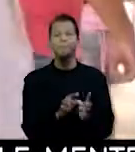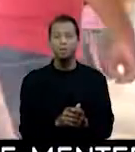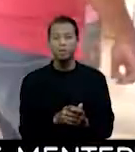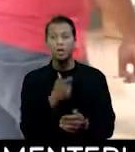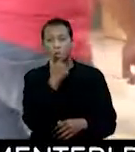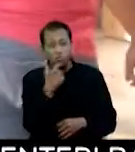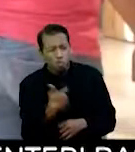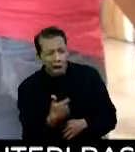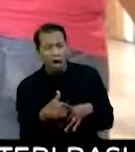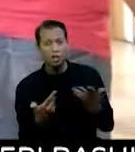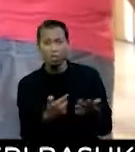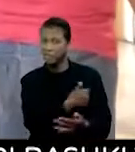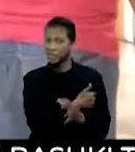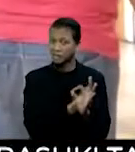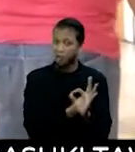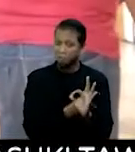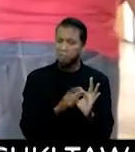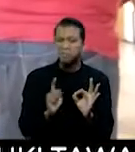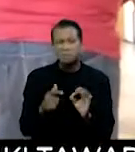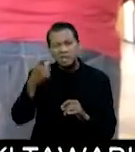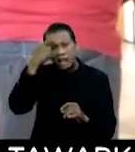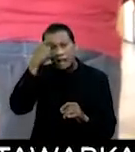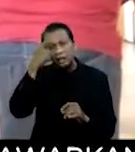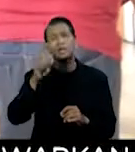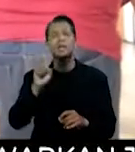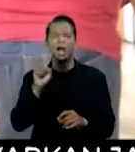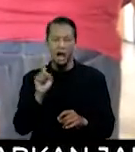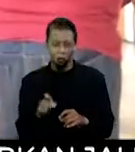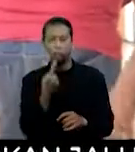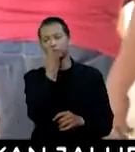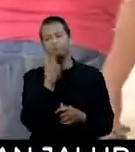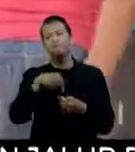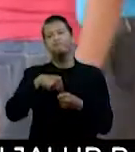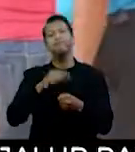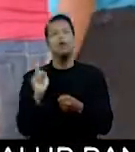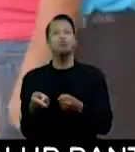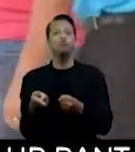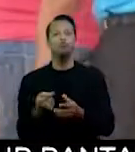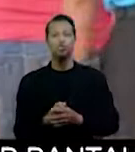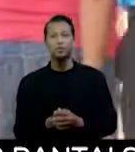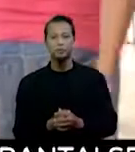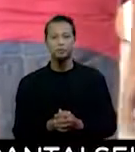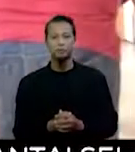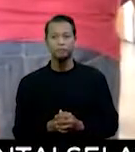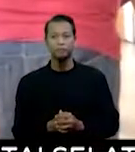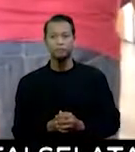alasan kesehatan lainnya, ini tetap harus melakukan pembawaan surat kelengkapan antigen